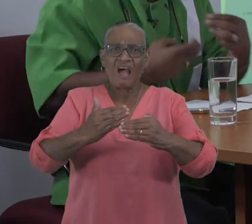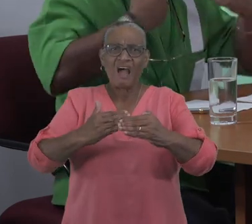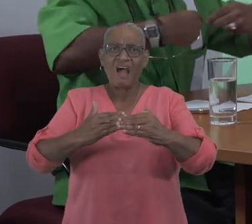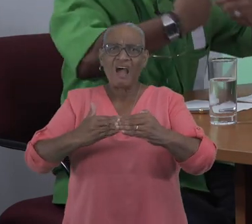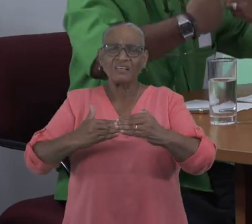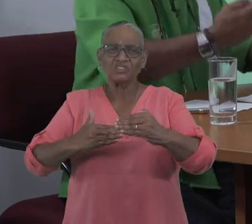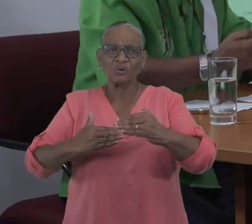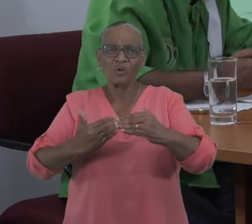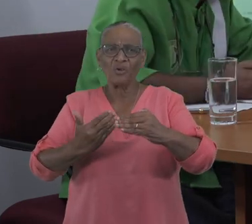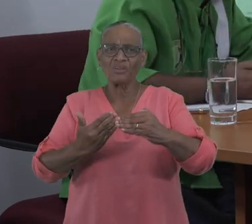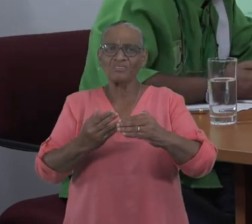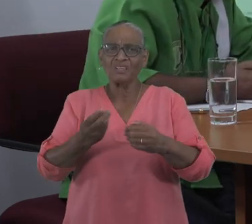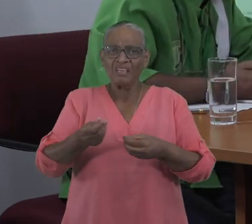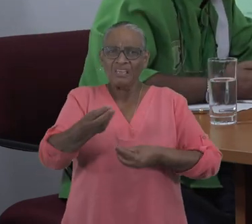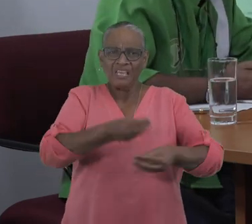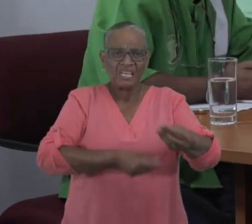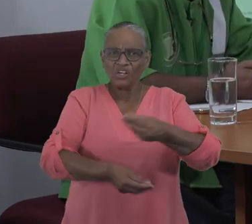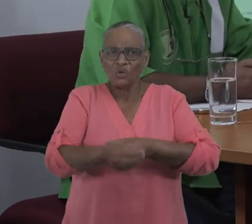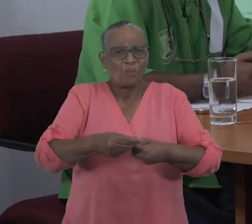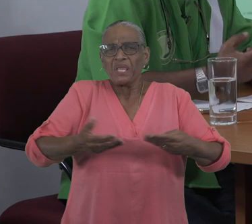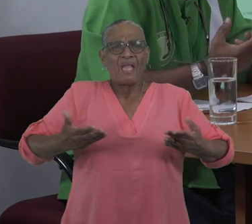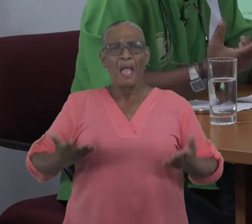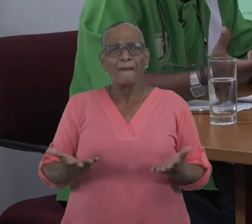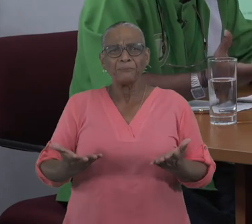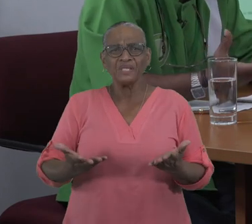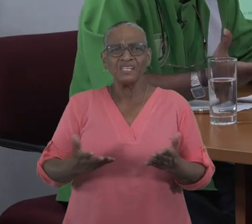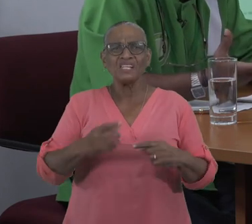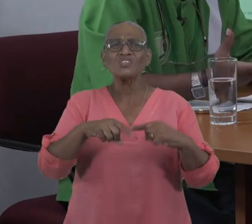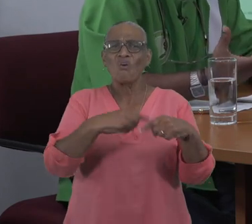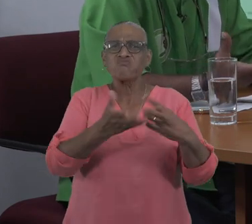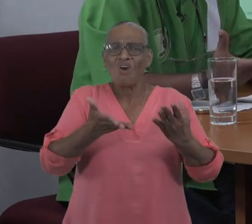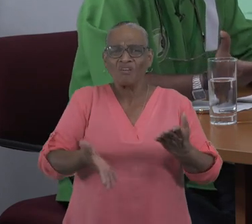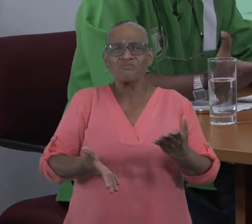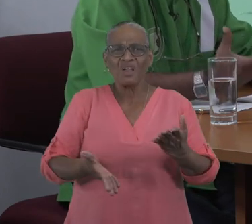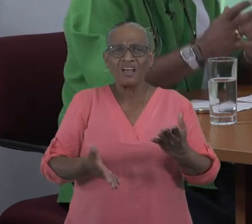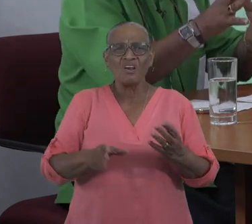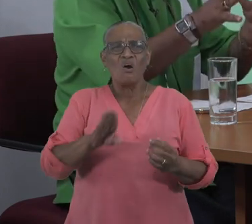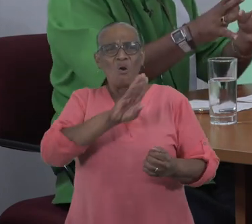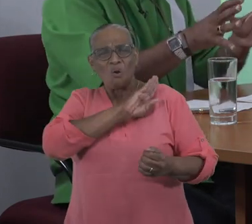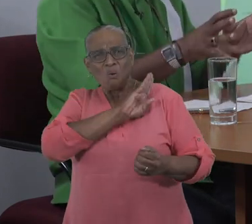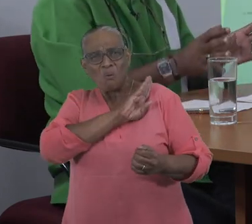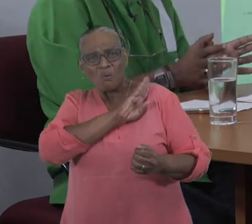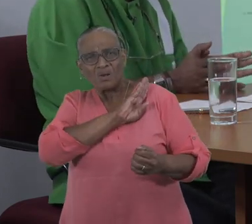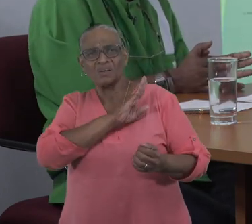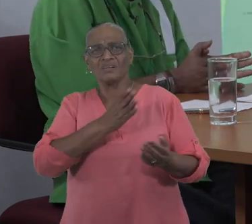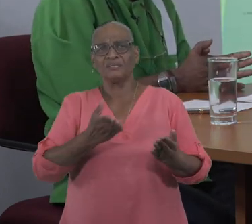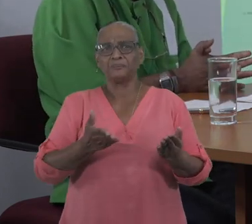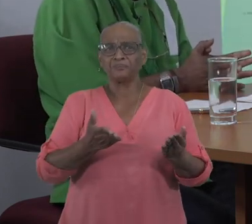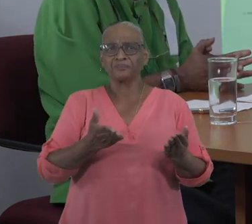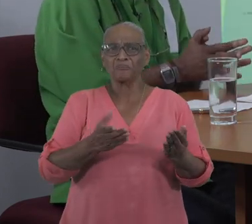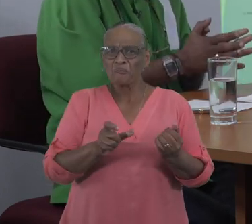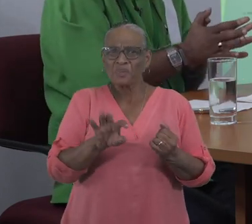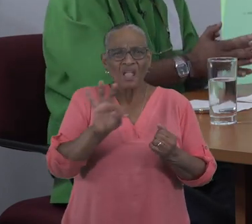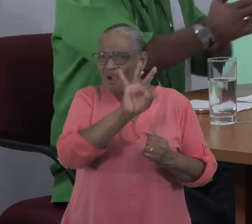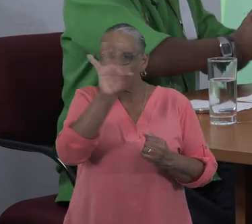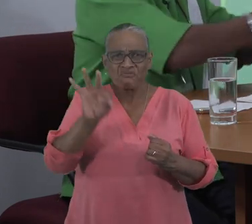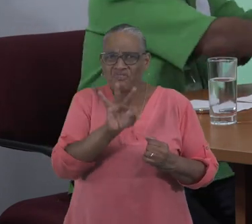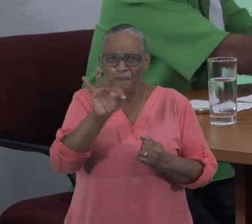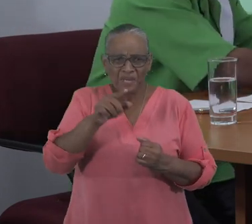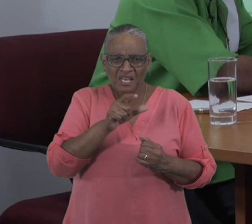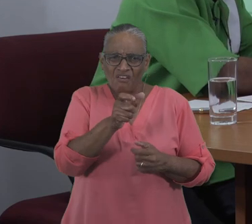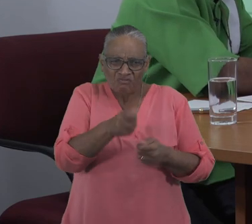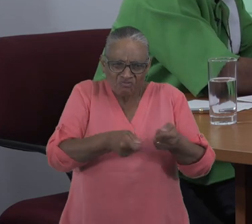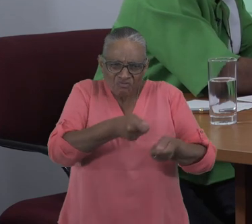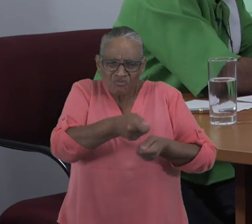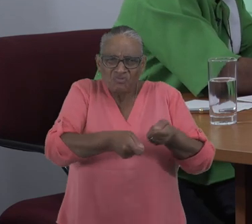economie ik wil achteruit, want jullie maar produceren. Ja? Dat zijn wel de gevolgen. Zij rekenen op ze. Daarnaast ben je ook... Je familie